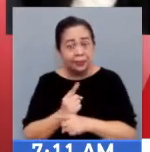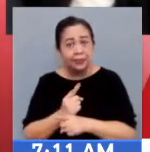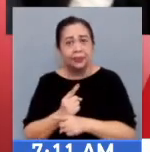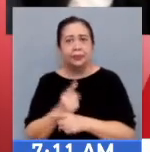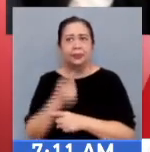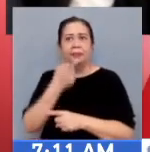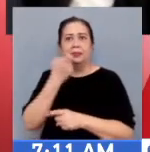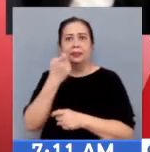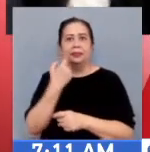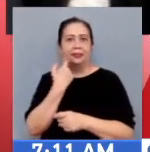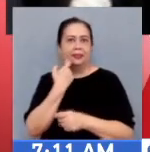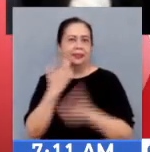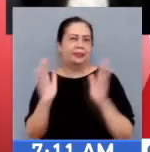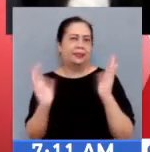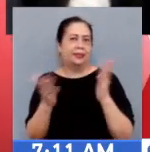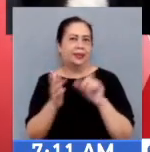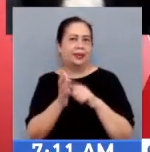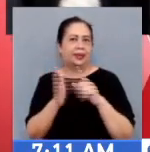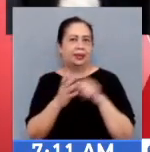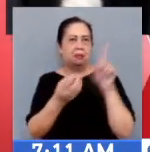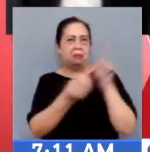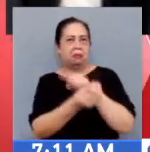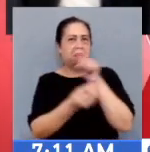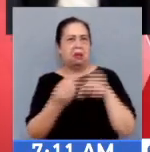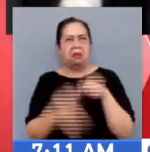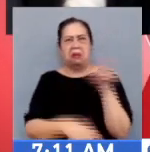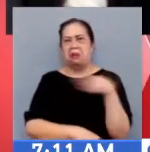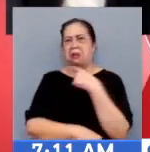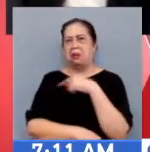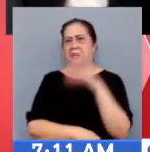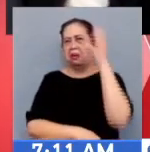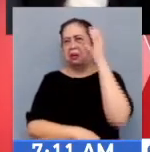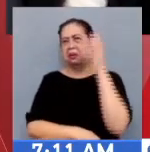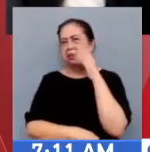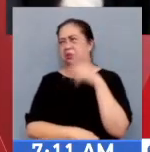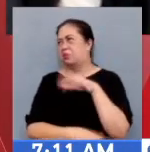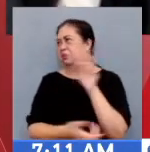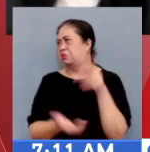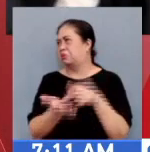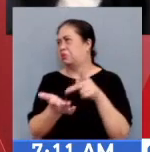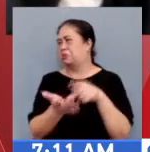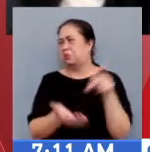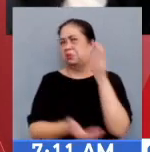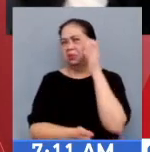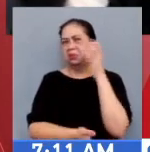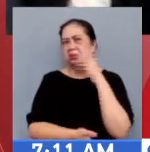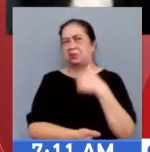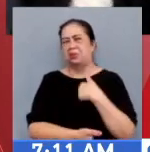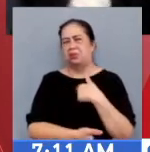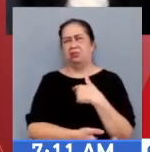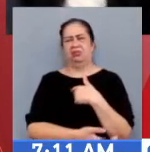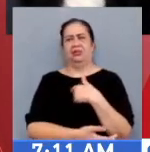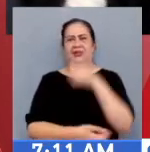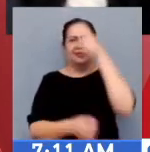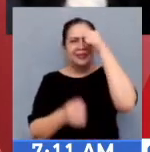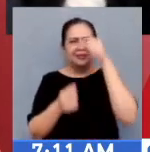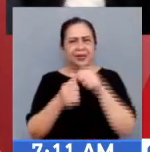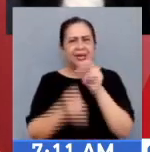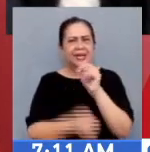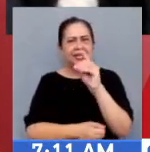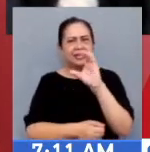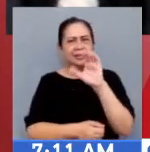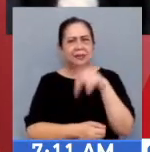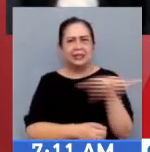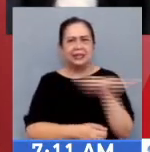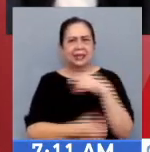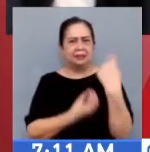Arnold, parang may nagbabatikos ata na, ayan, si Carlos, civilian na naman, sabi niya, parang natanda mo sa NDCP, ganun din yung batikos sa